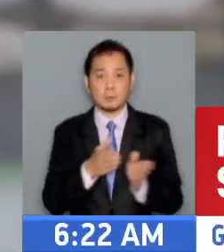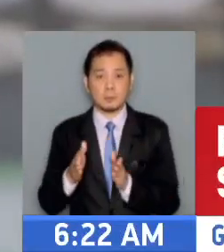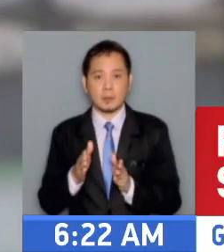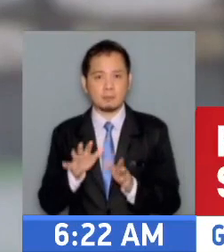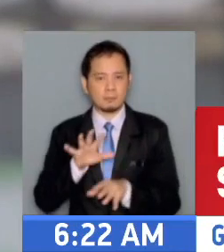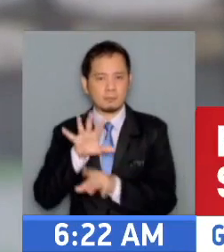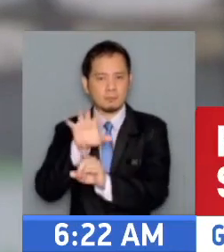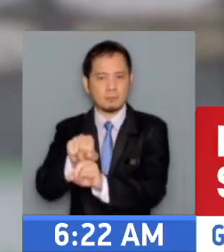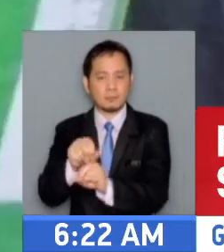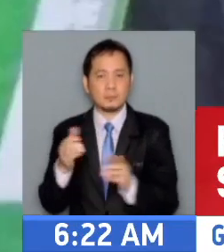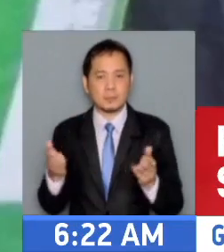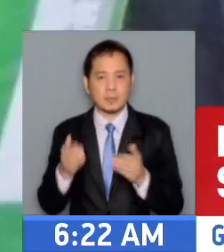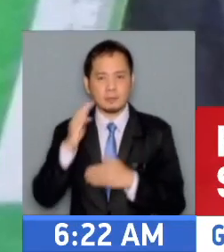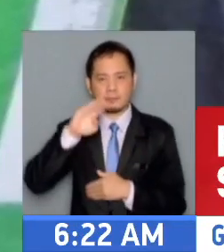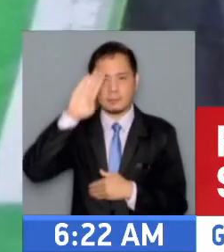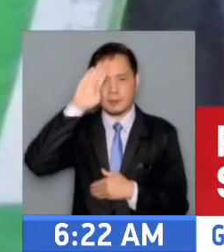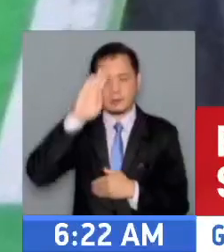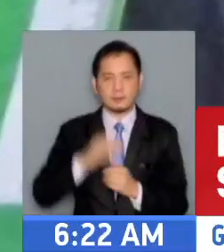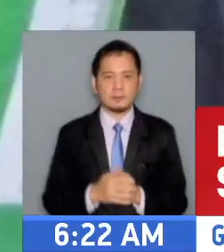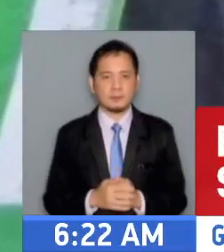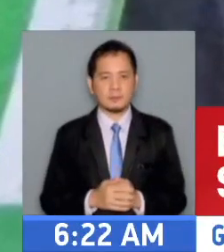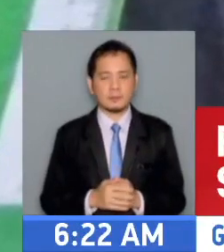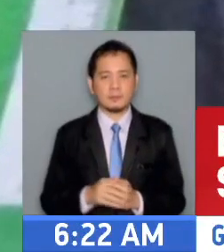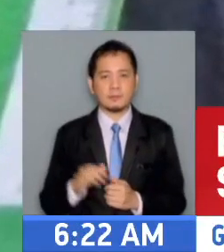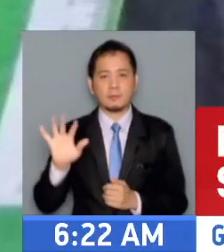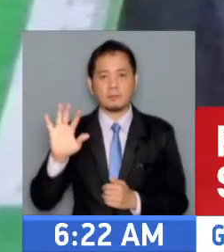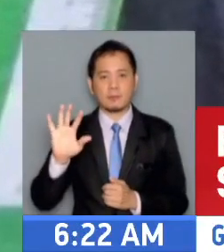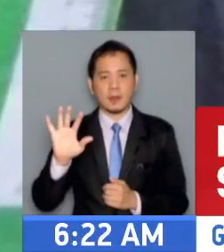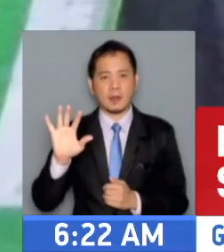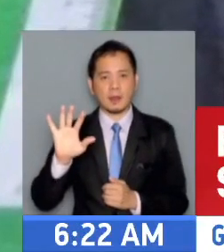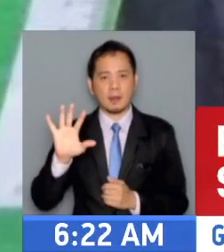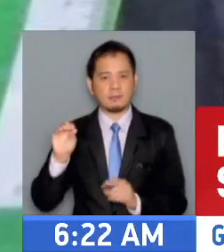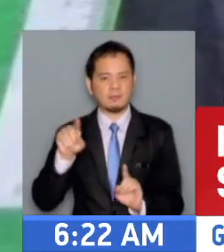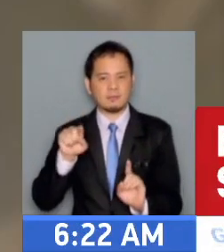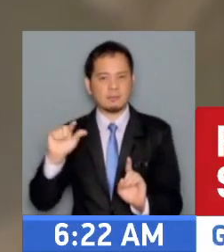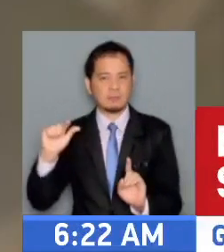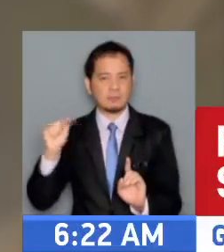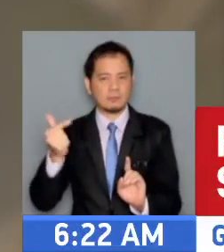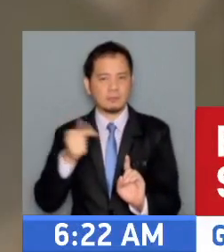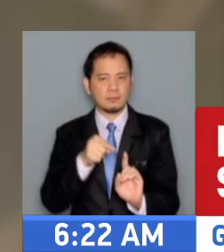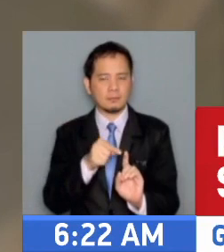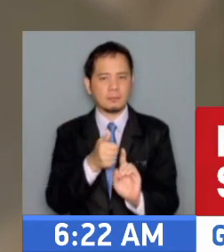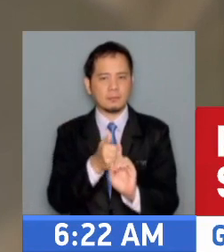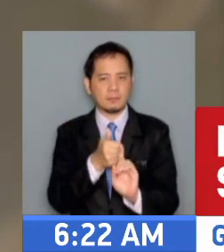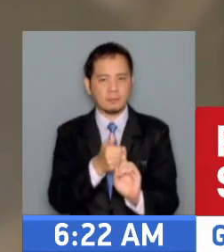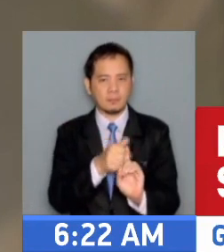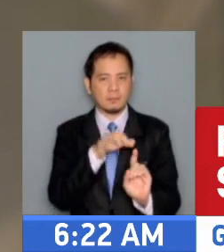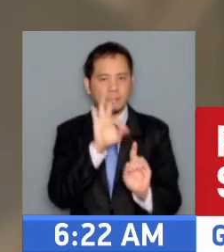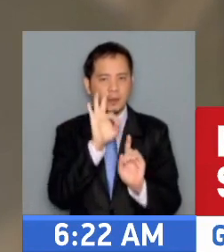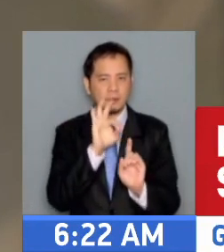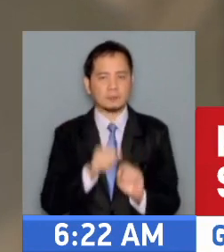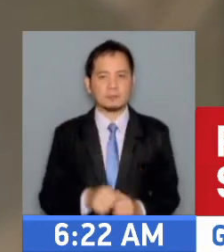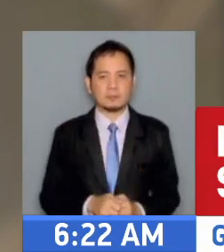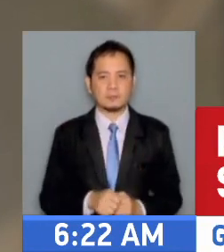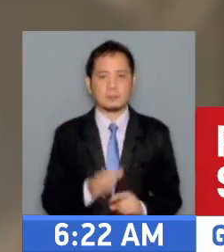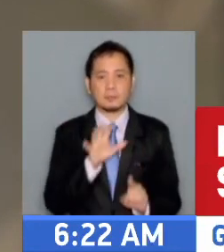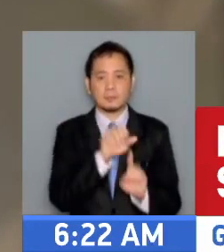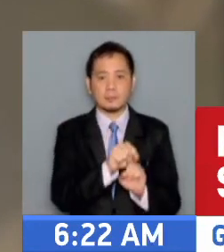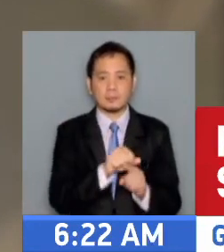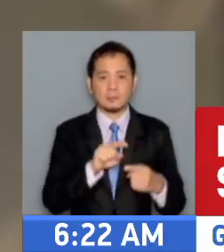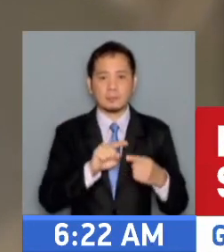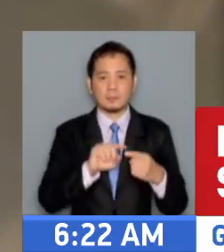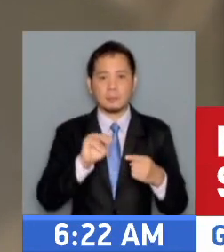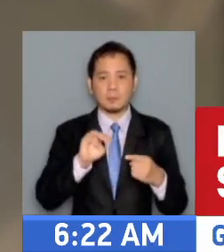ang nakumpiskang umano'y illegal na droga. Kinilala ang dalawang inaresto na sina Basit Mamacol alias Mosib at